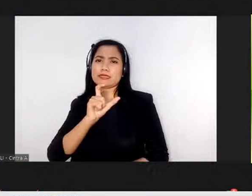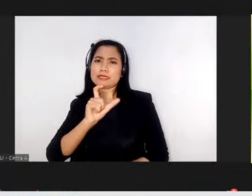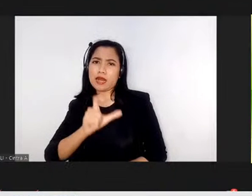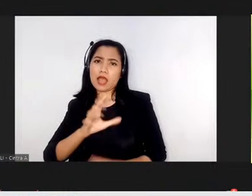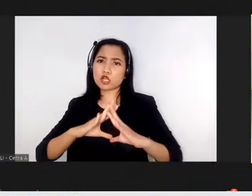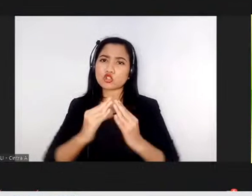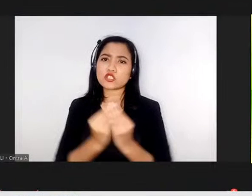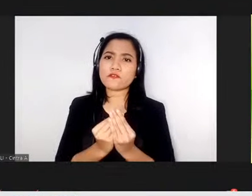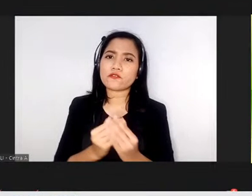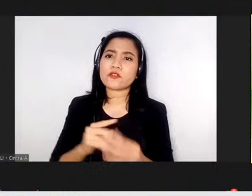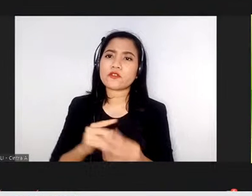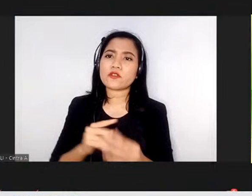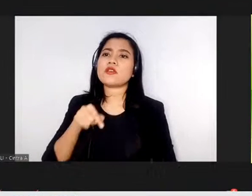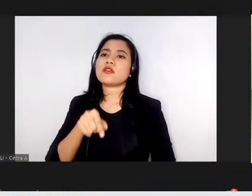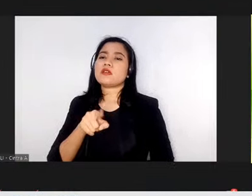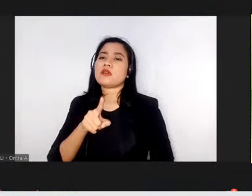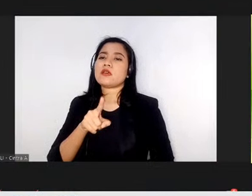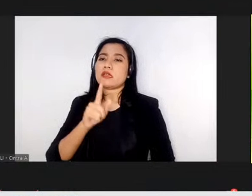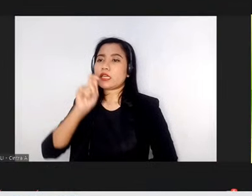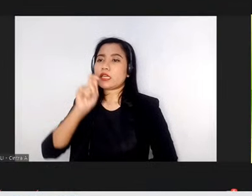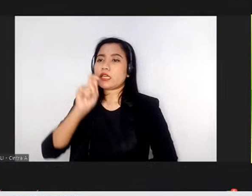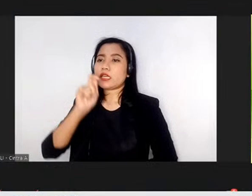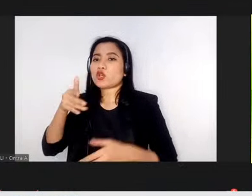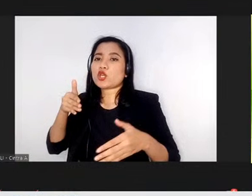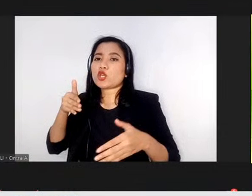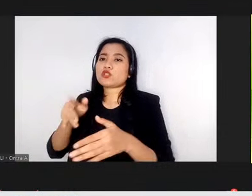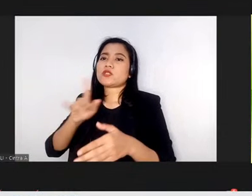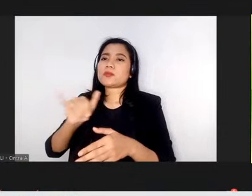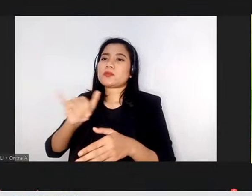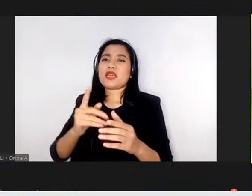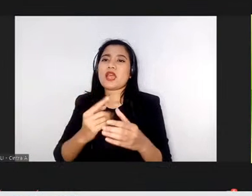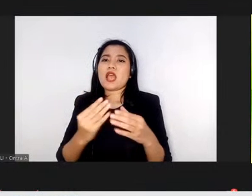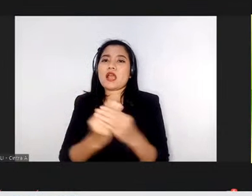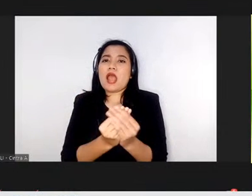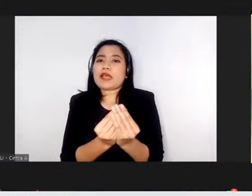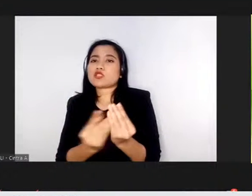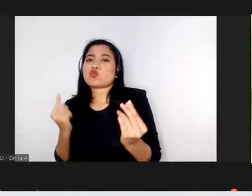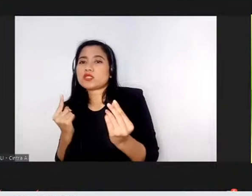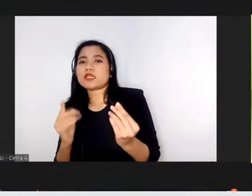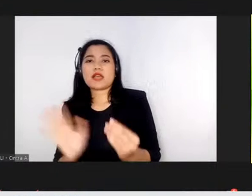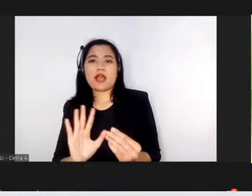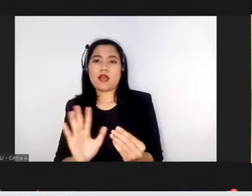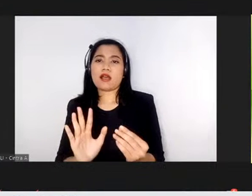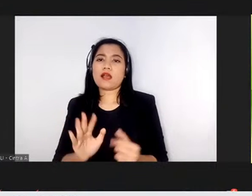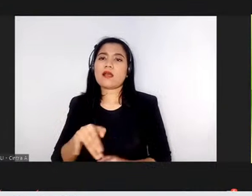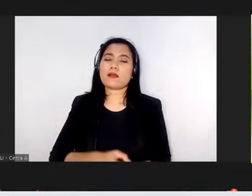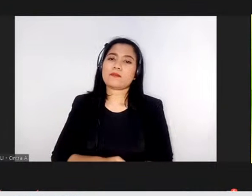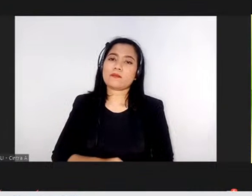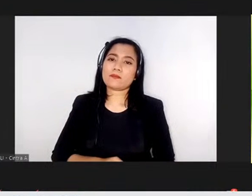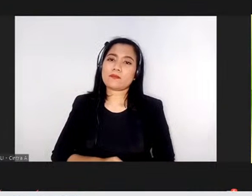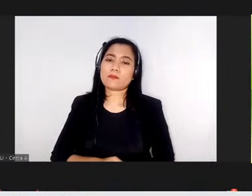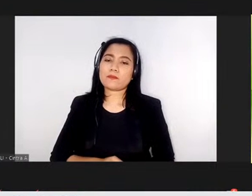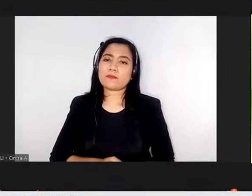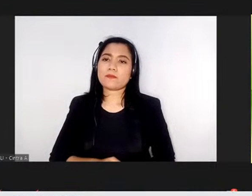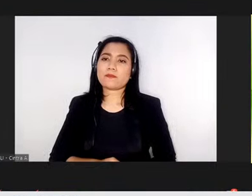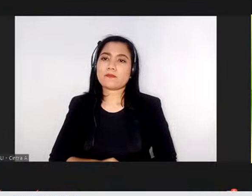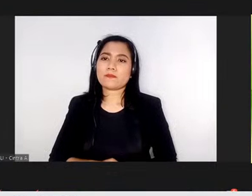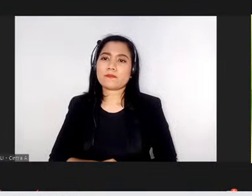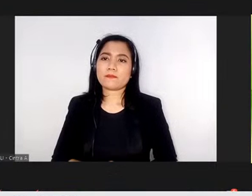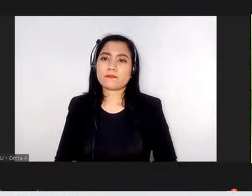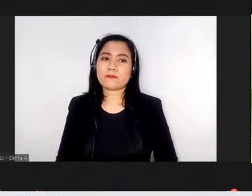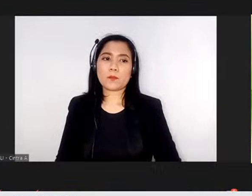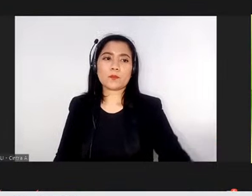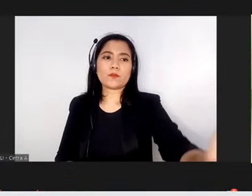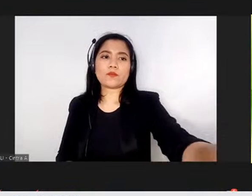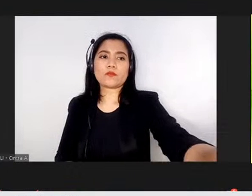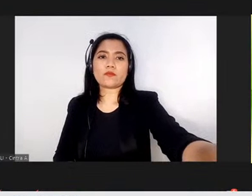patuh atau memperbaiki tidak melakukan eksklusi dan berusaha untuk angkan dampak yang positif dan